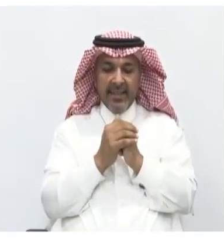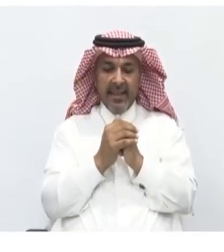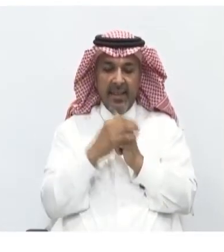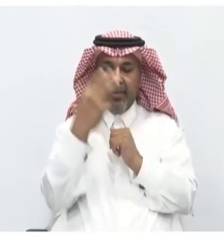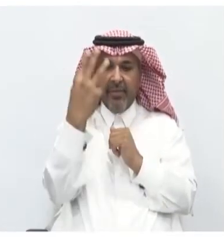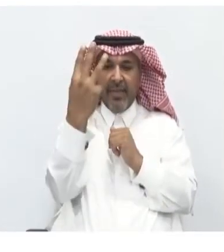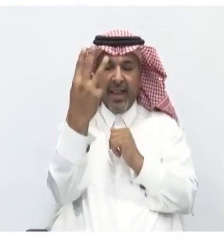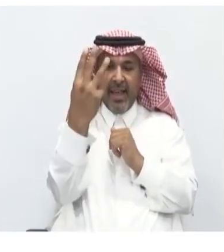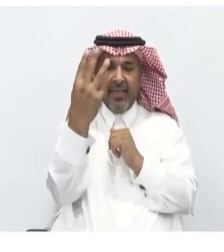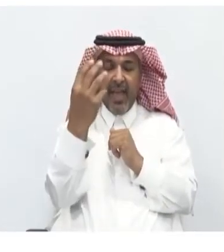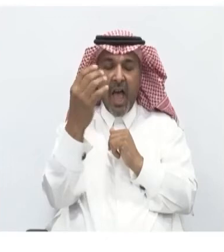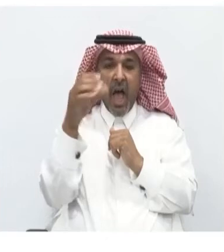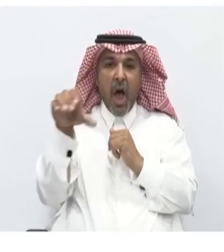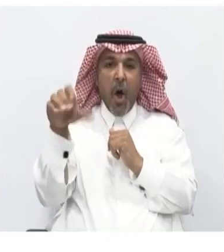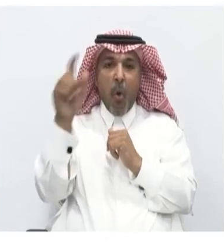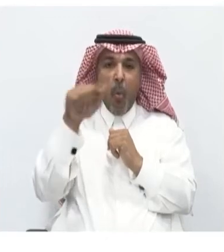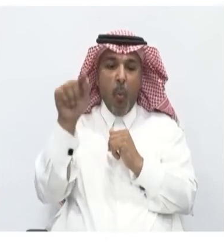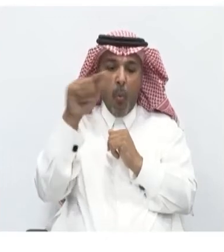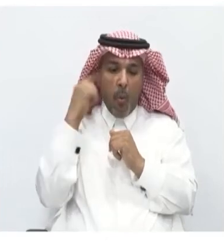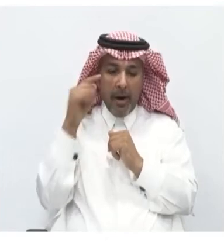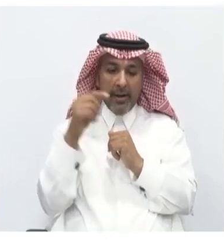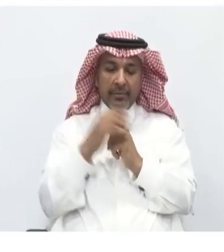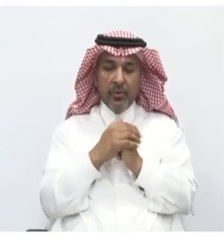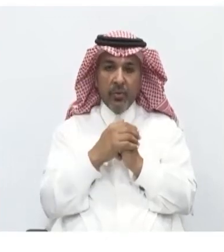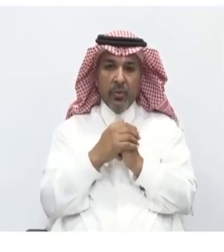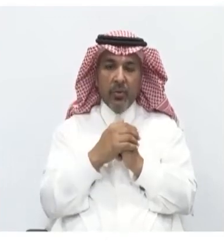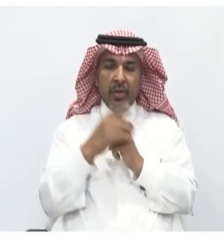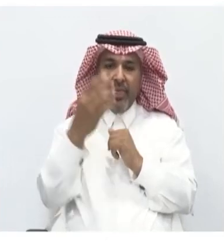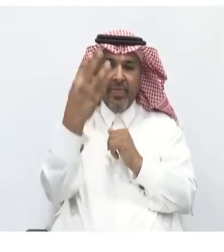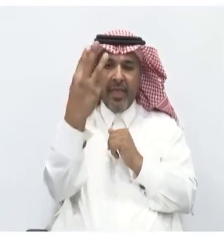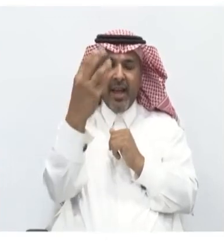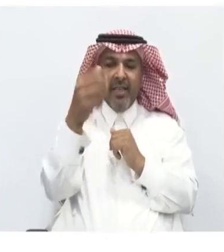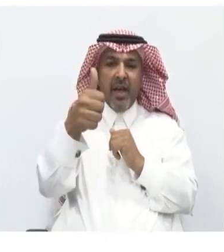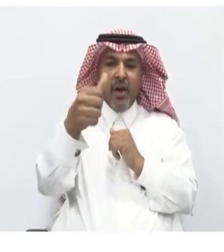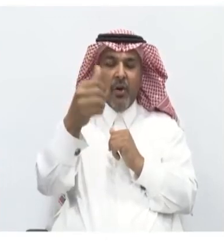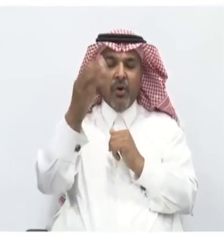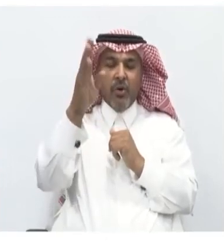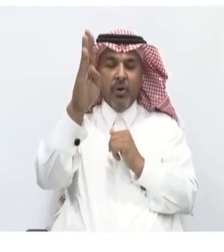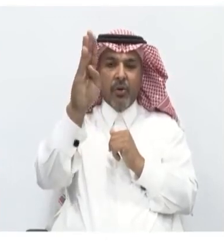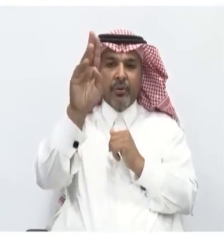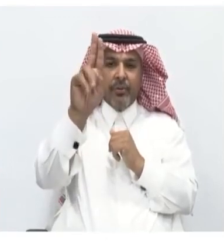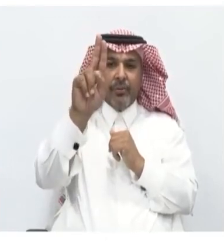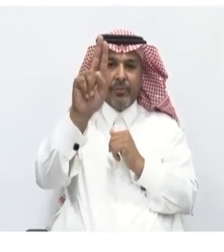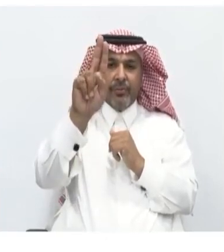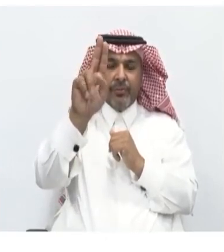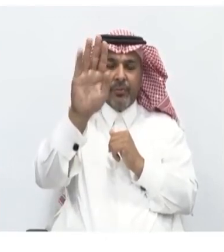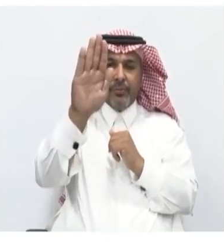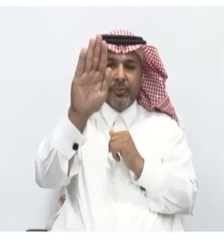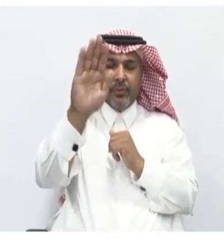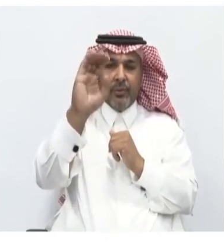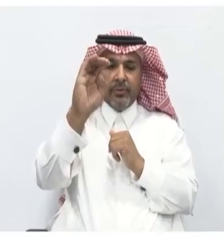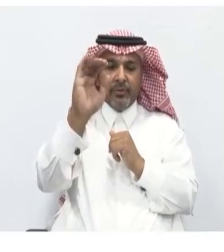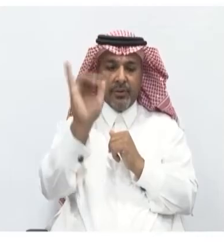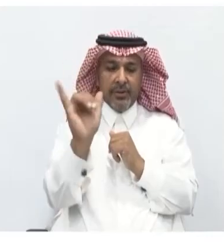55.84 لدي اربع ذرات منه ساستخرج القيمه هنا لوحدها ثم